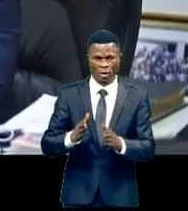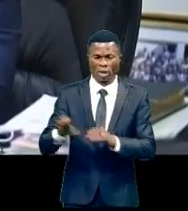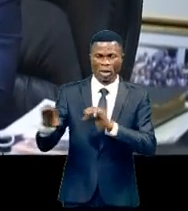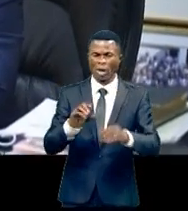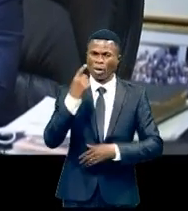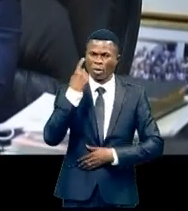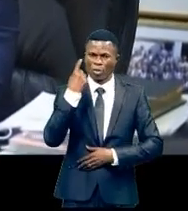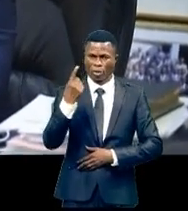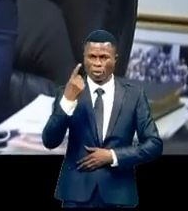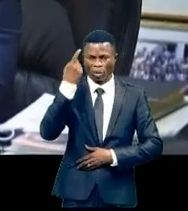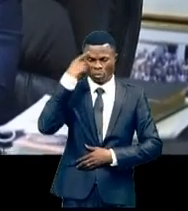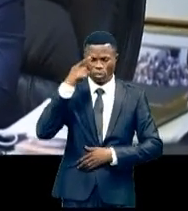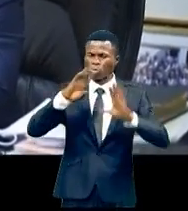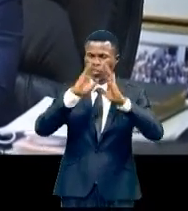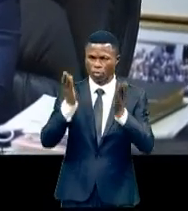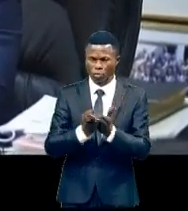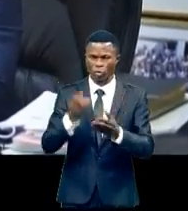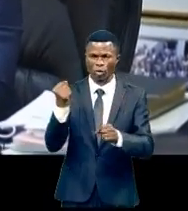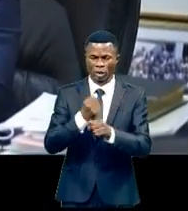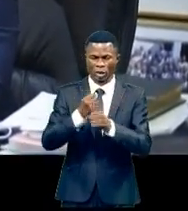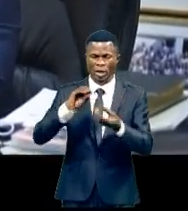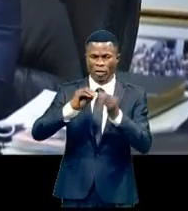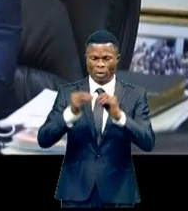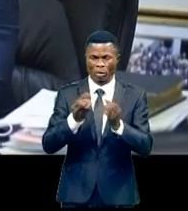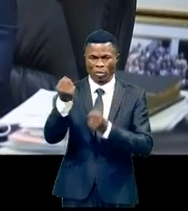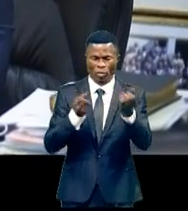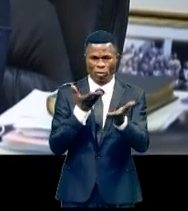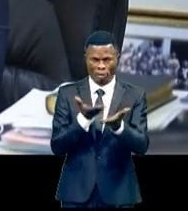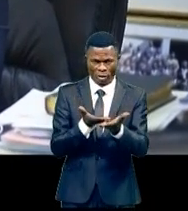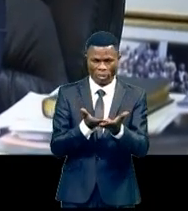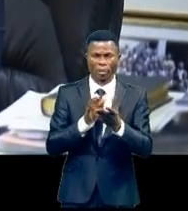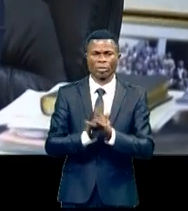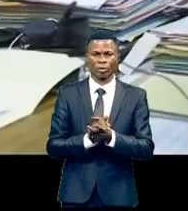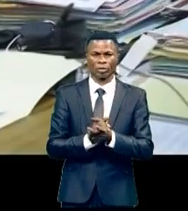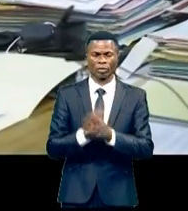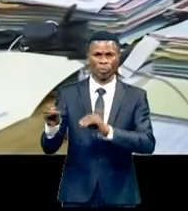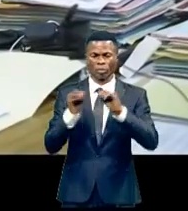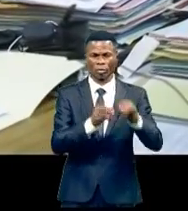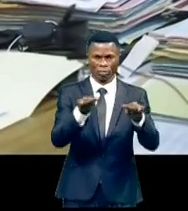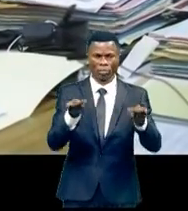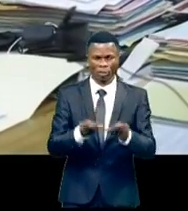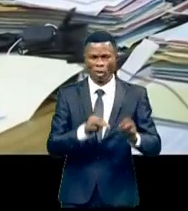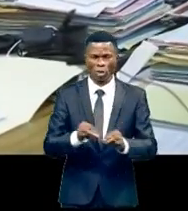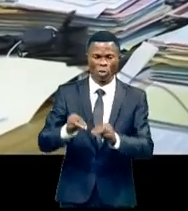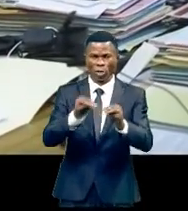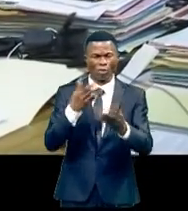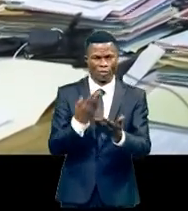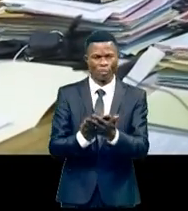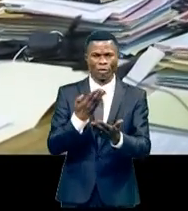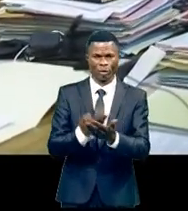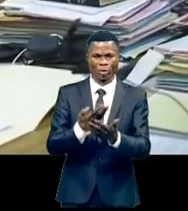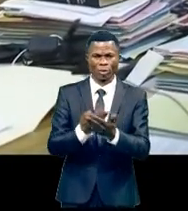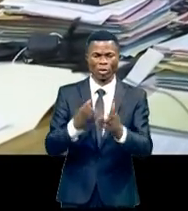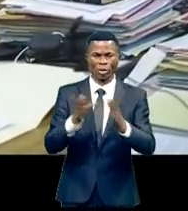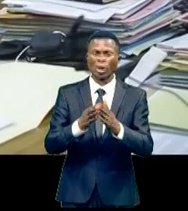acteur pour l'ensemble du processus d'immatriculation des véhicules. La mise en place d'un mécanisme rapide avec